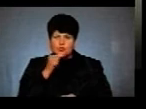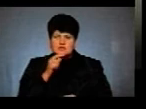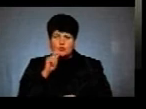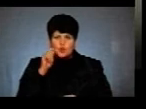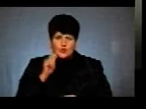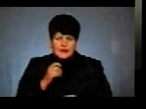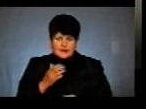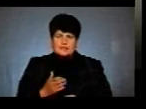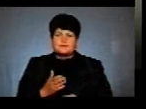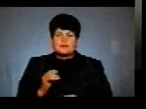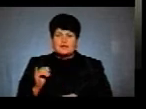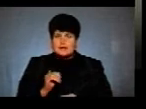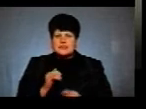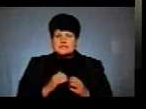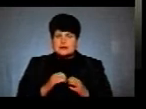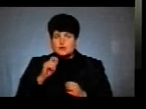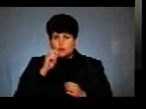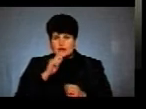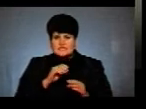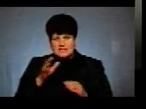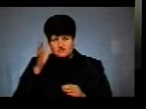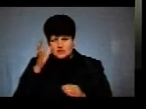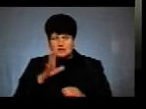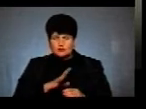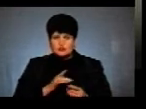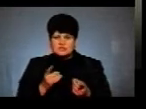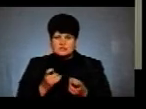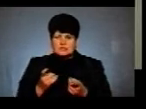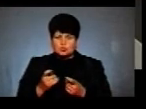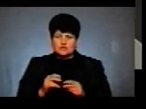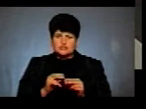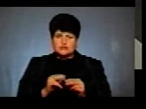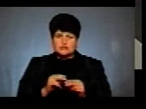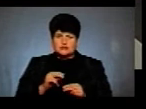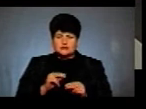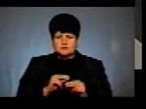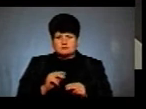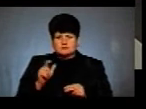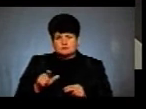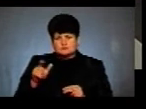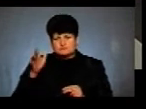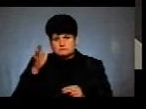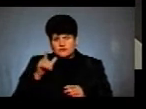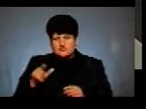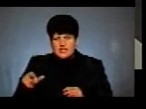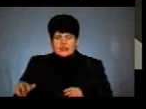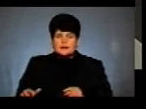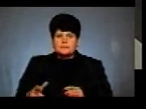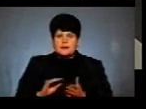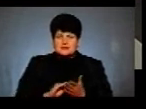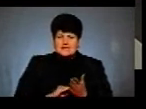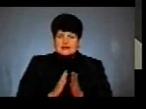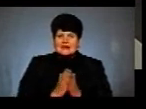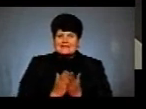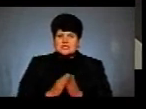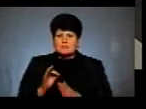І серед українських вчених також були залучені вчені для написання однієї з книг, присвячених реформам якраз. До речі,